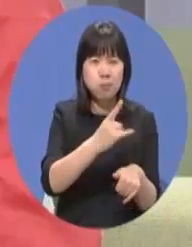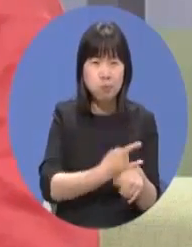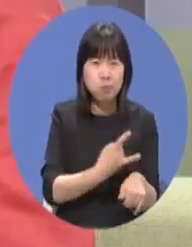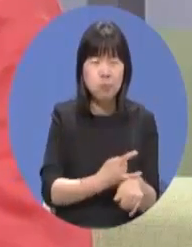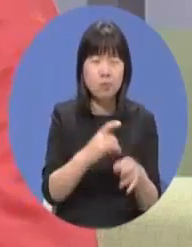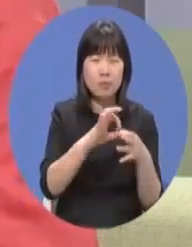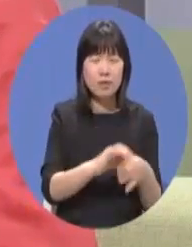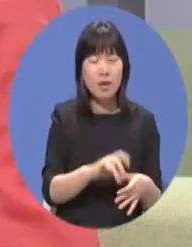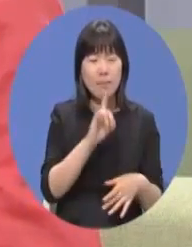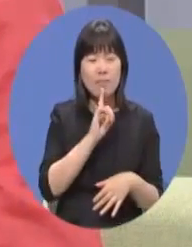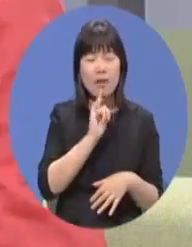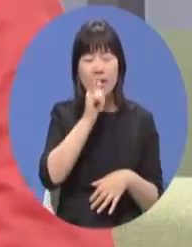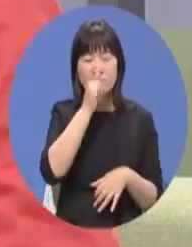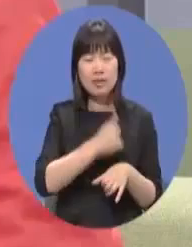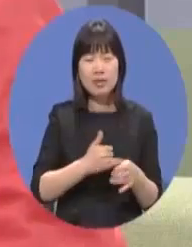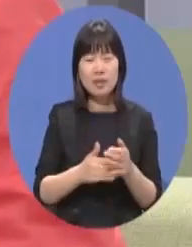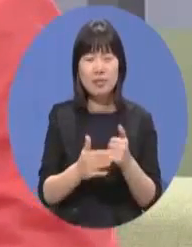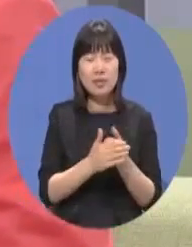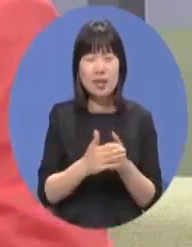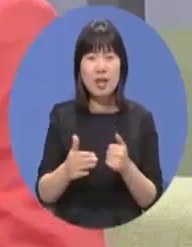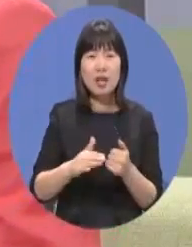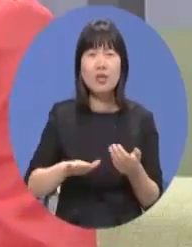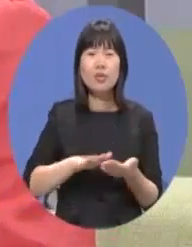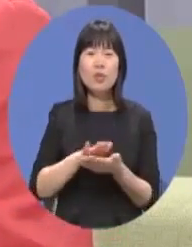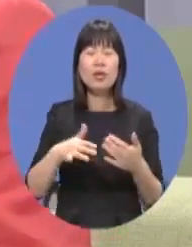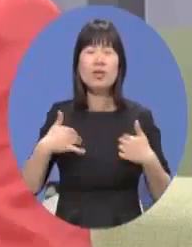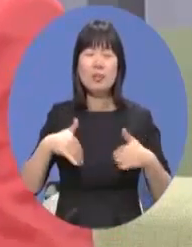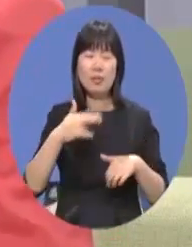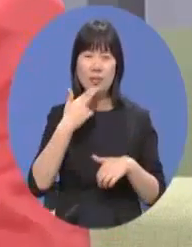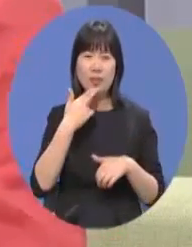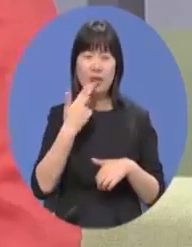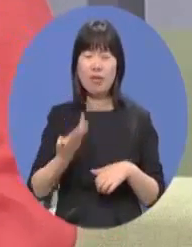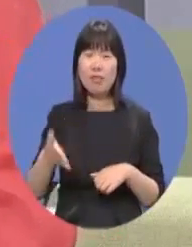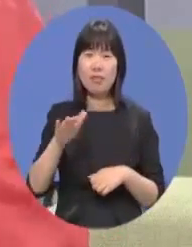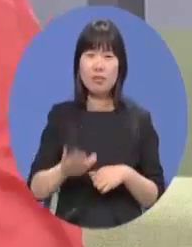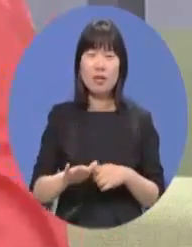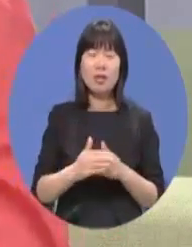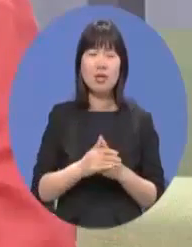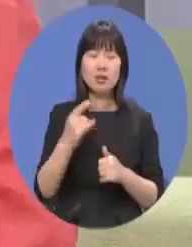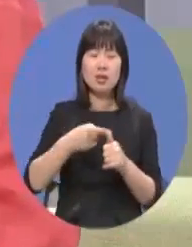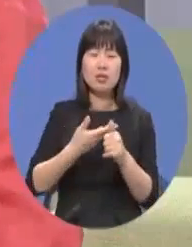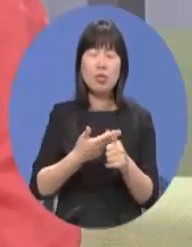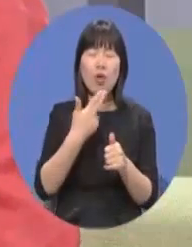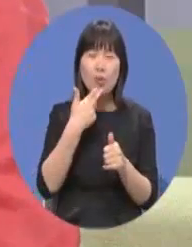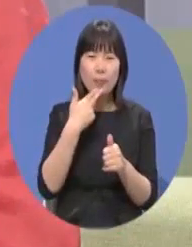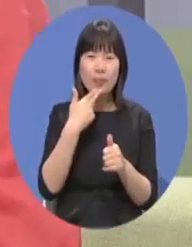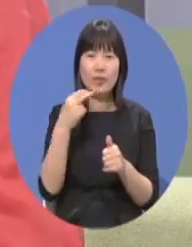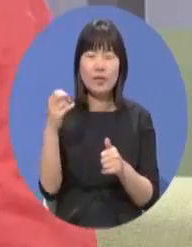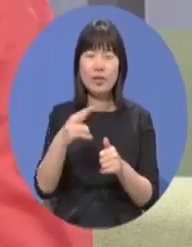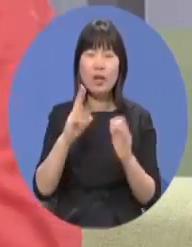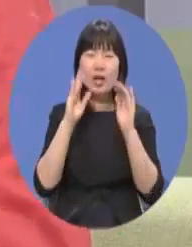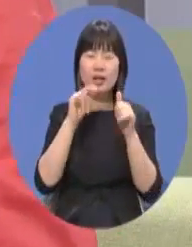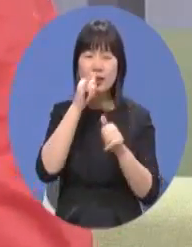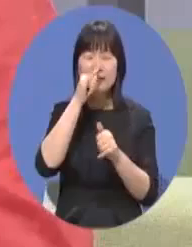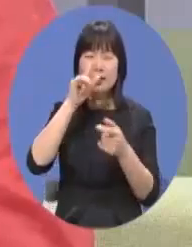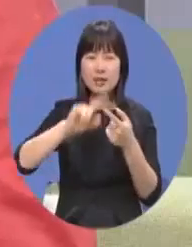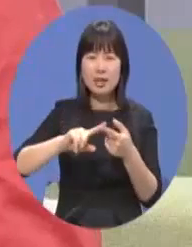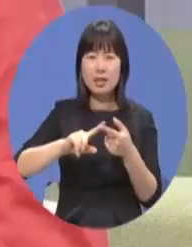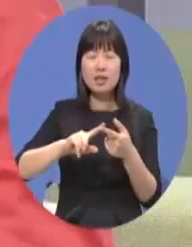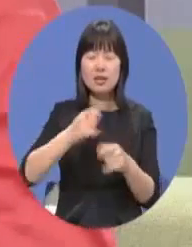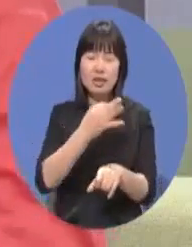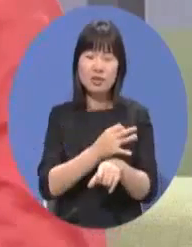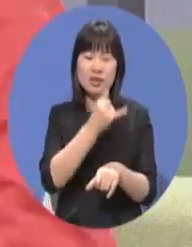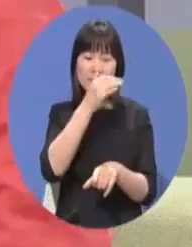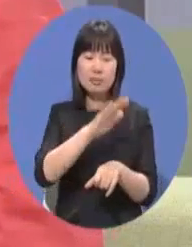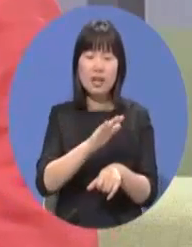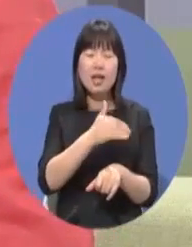이렇게 말씀을 해 주시니까 도훈이가 놀이가 재미없어 해요. 그런데 가르쳐 주시지 않고 아이가 있는 놀이로